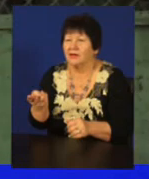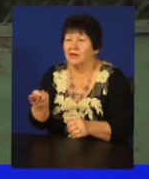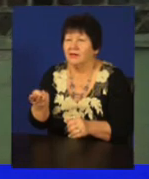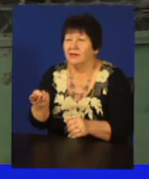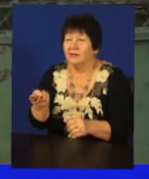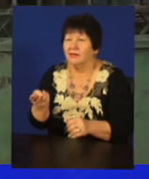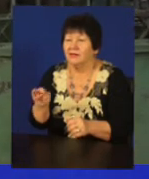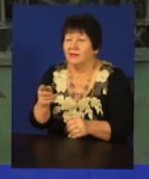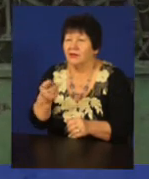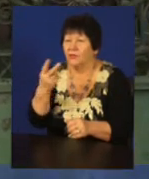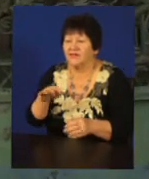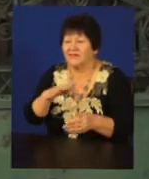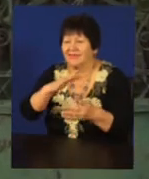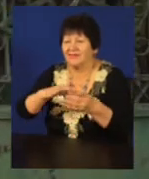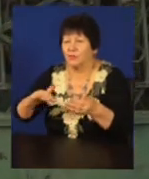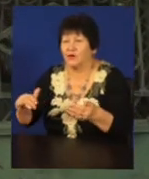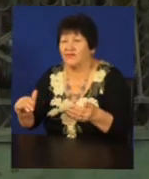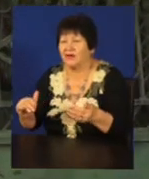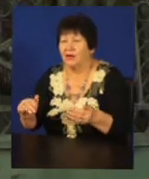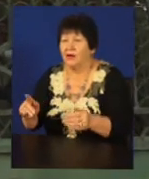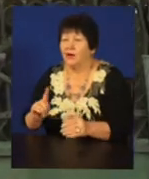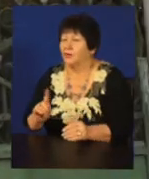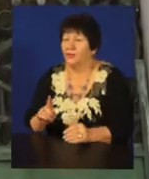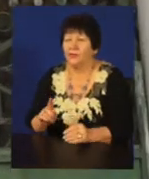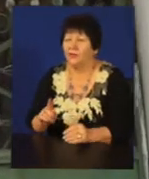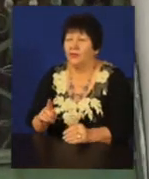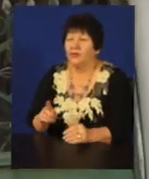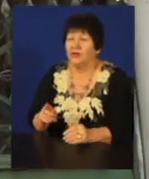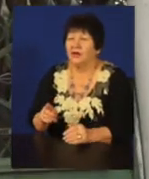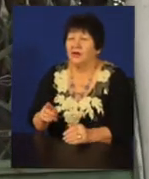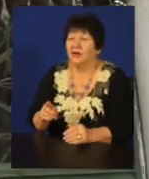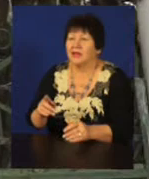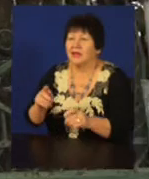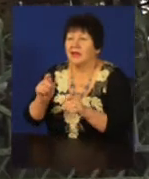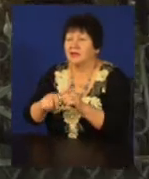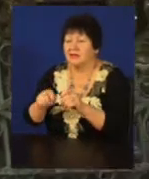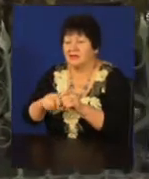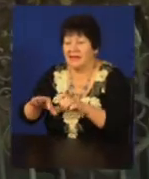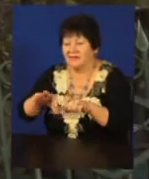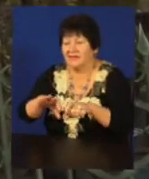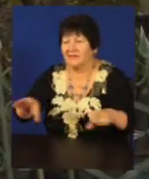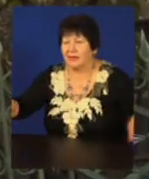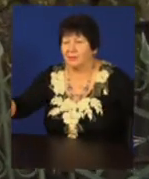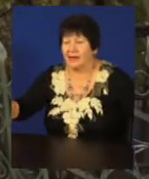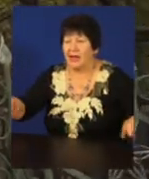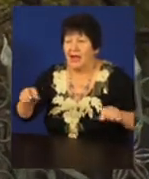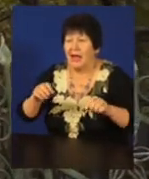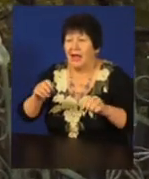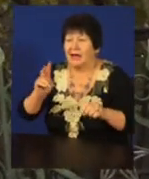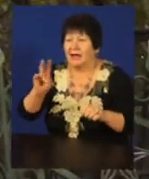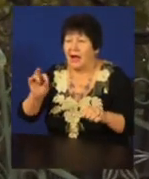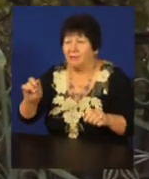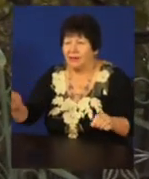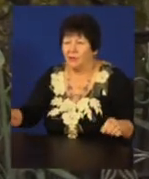nu? Adică unde sunt scurgeri sau? Nu detectează scurgeri, detectează țevile, traseile, cablurile,